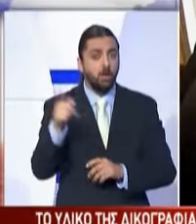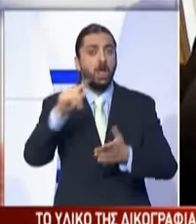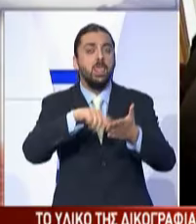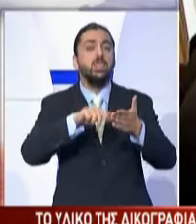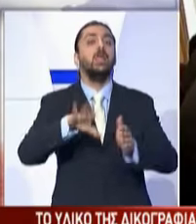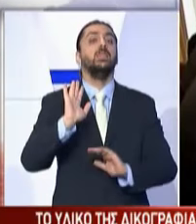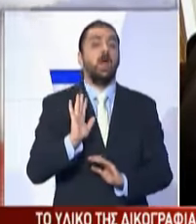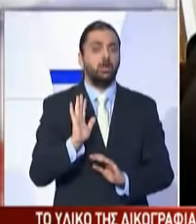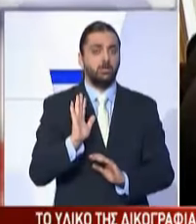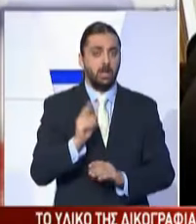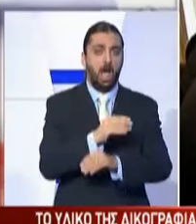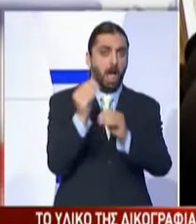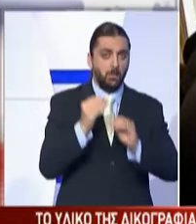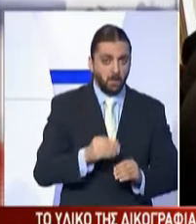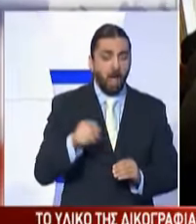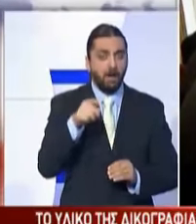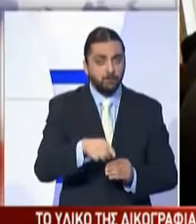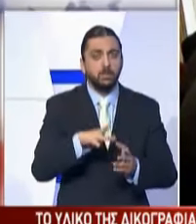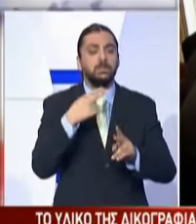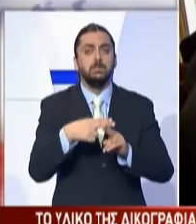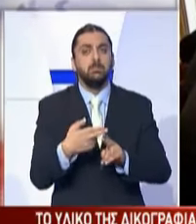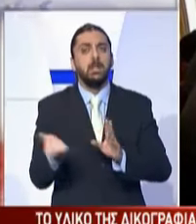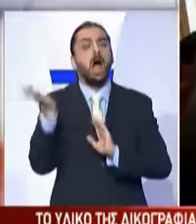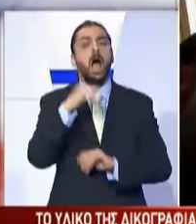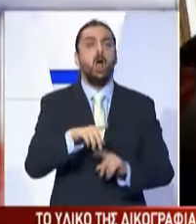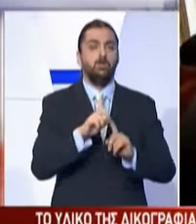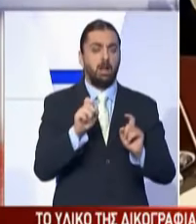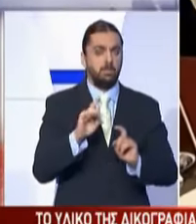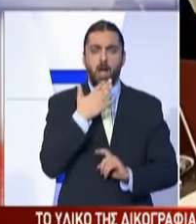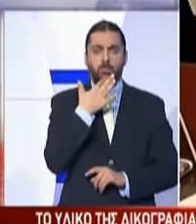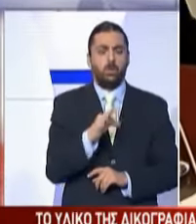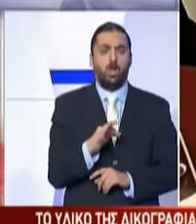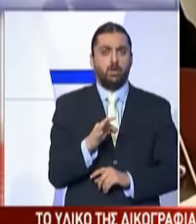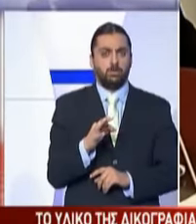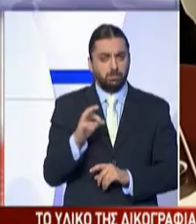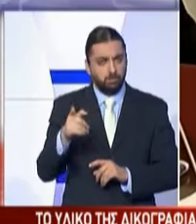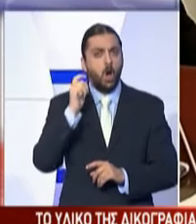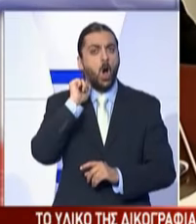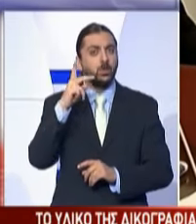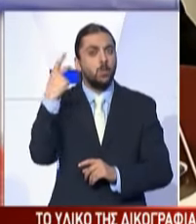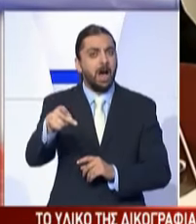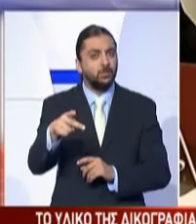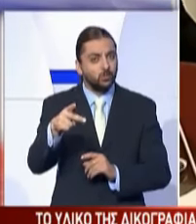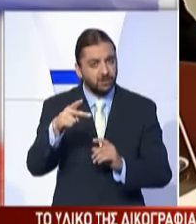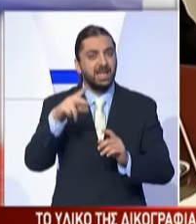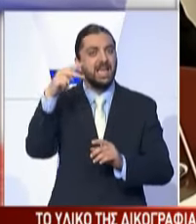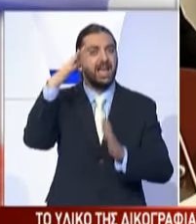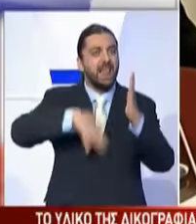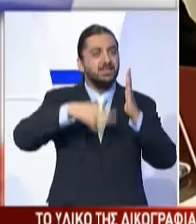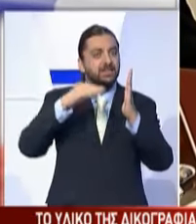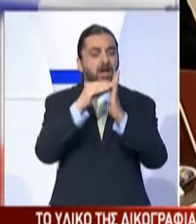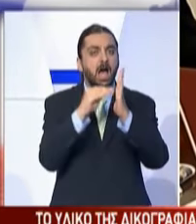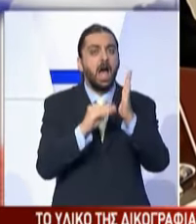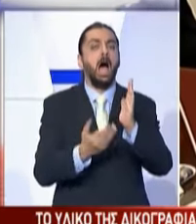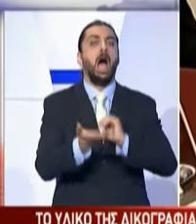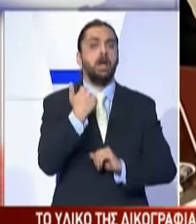υπόθεση, καθώς η εξέλιξη αυτή μπορεί να ερμηνεύσει διαφορετικά τη μη εμφάνιση των συγκεκριμένων ονομάτων στη Λίσα Λαγκάρ. Αύριο η Επιτροπή έχει καλέσει